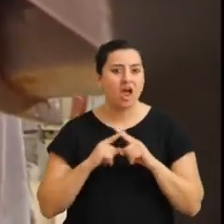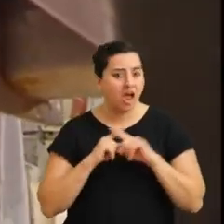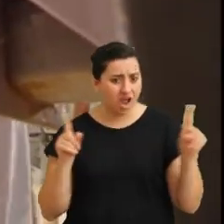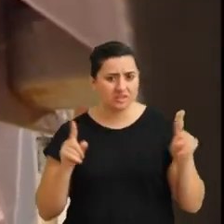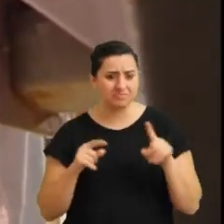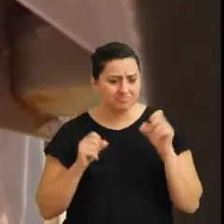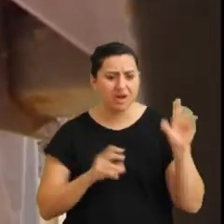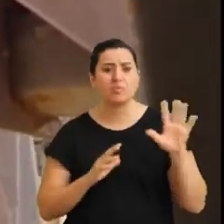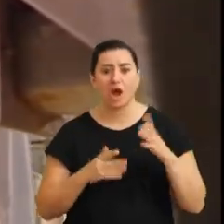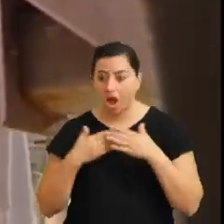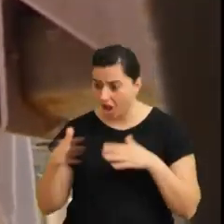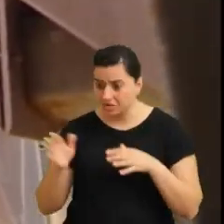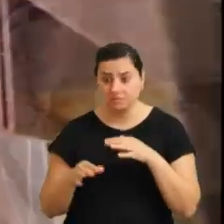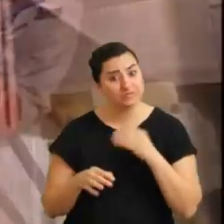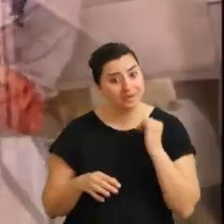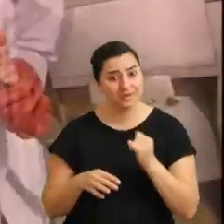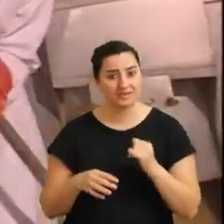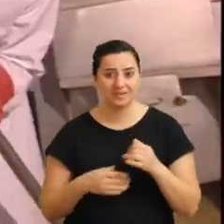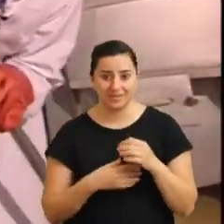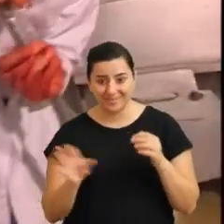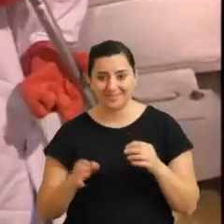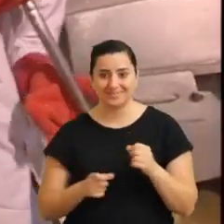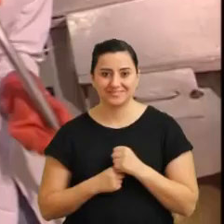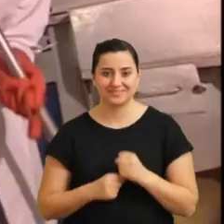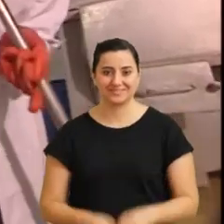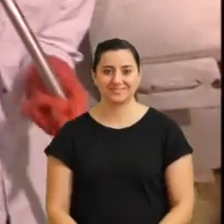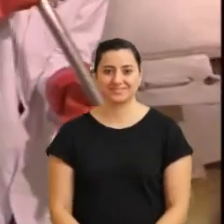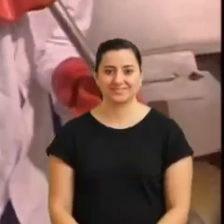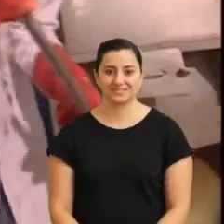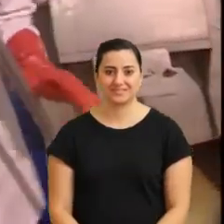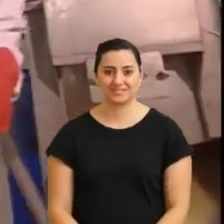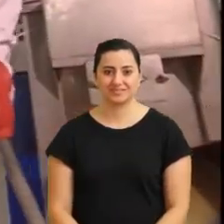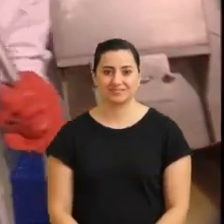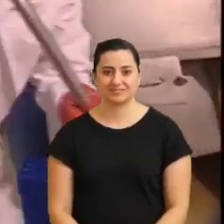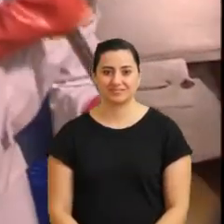Ya bırak. Hayır. Bak vallahi içine atarım seni. Ben atarım. Ver şunu. Verdi Pelin.